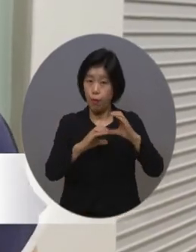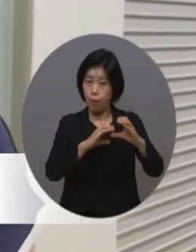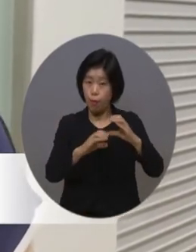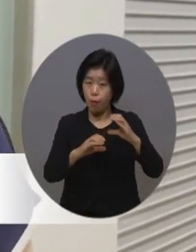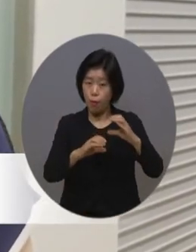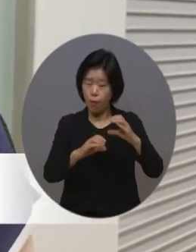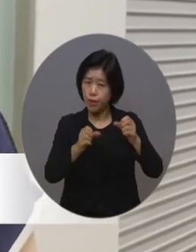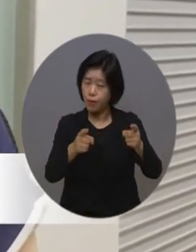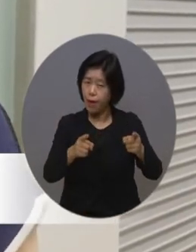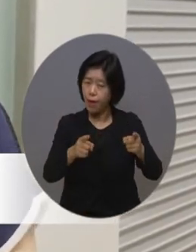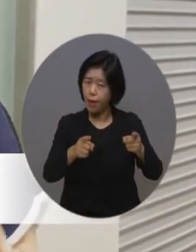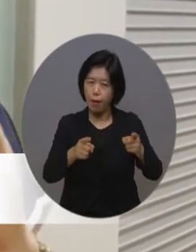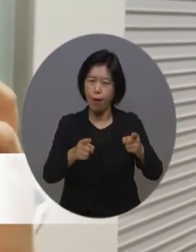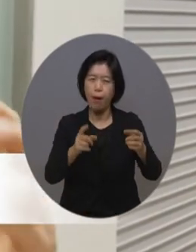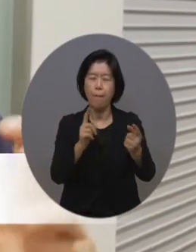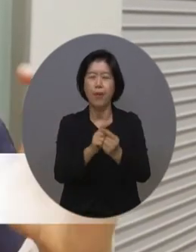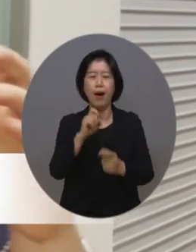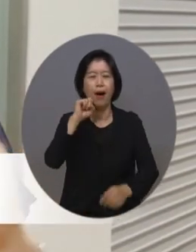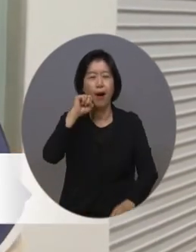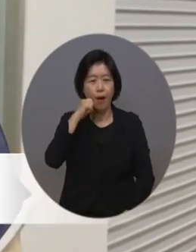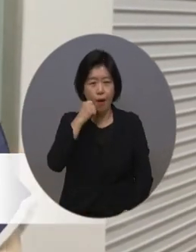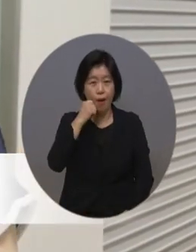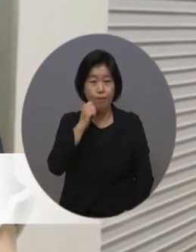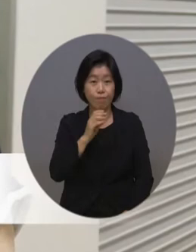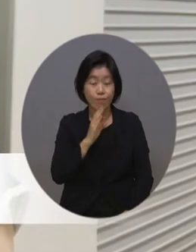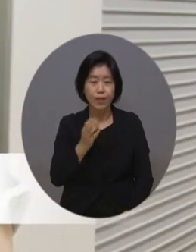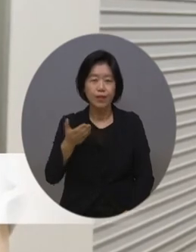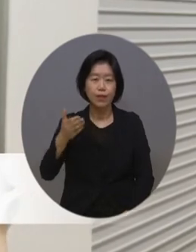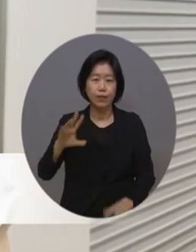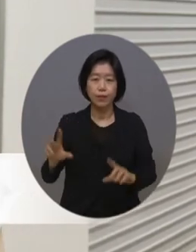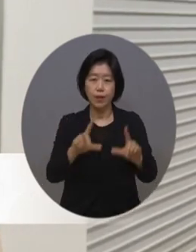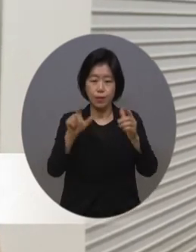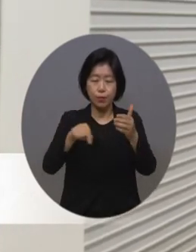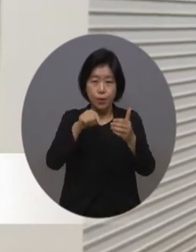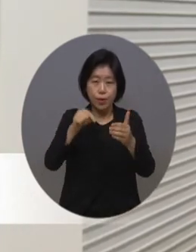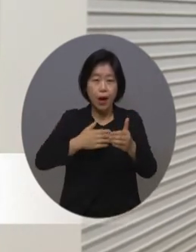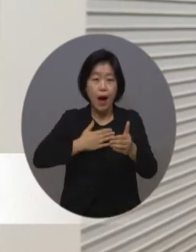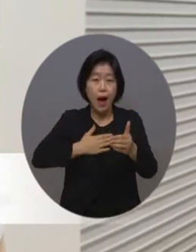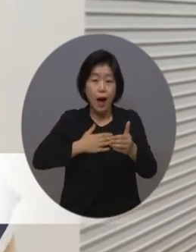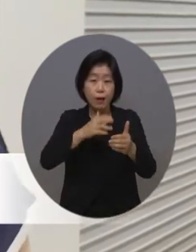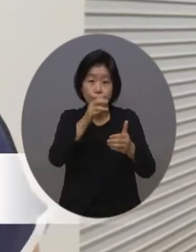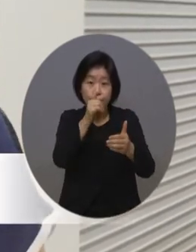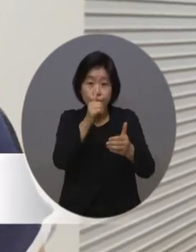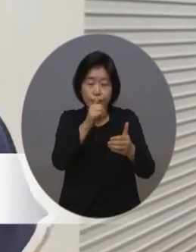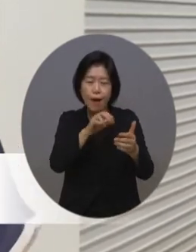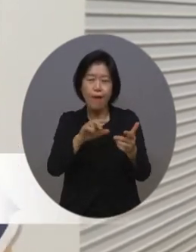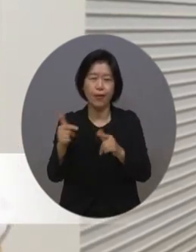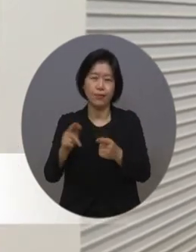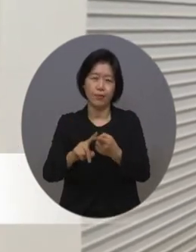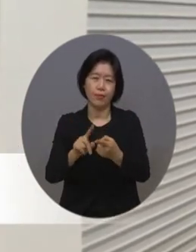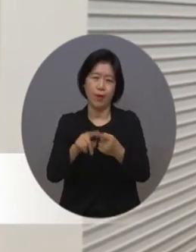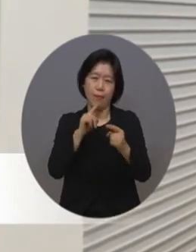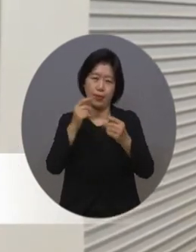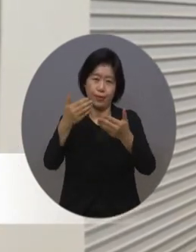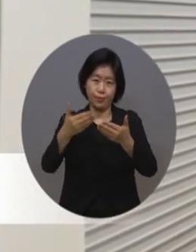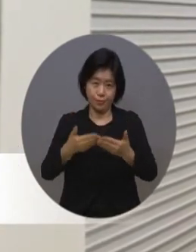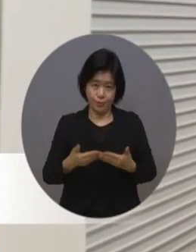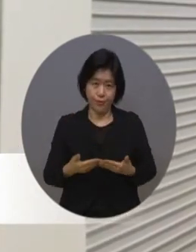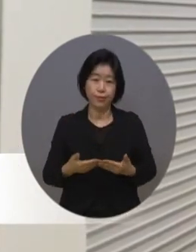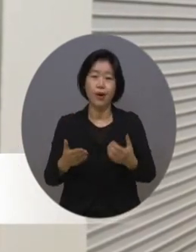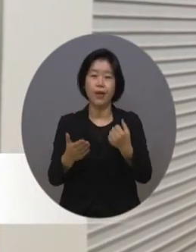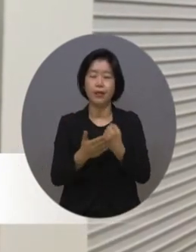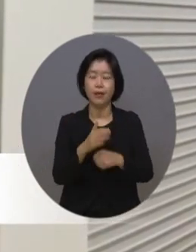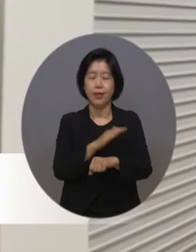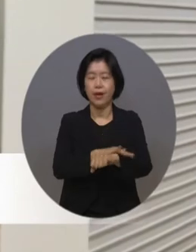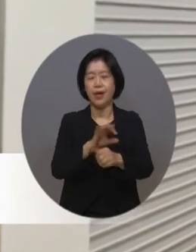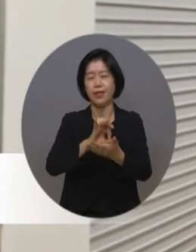쉽지가 않은데 삶 속에서 생활 속에서 알아갈 수 있는 부분을 이렇게 말씀을 해주셔서 참